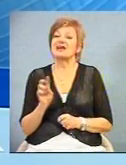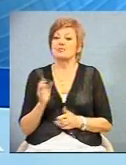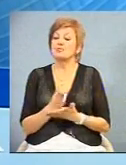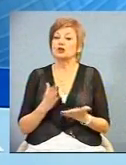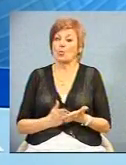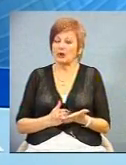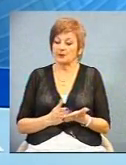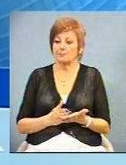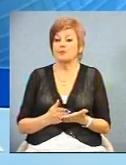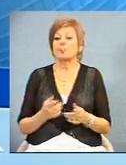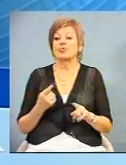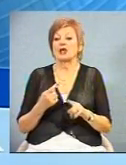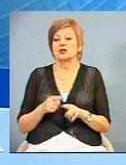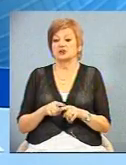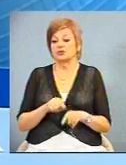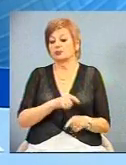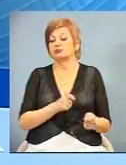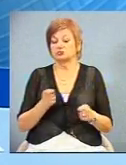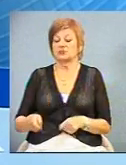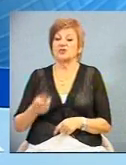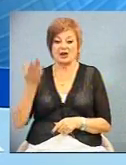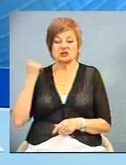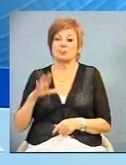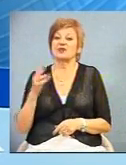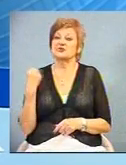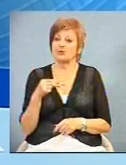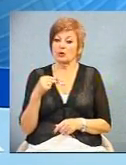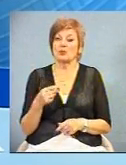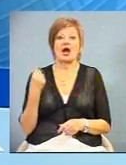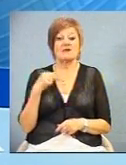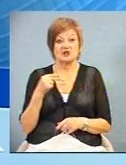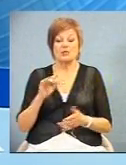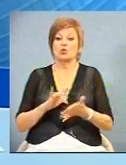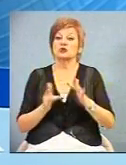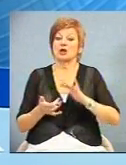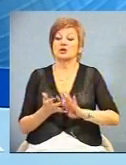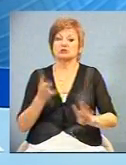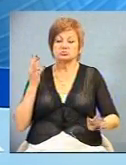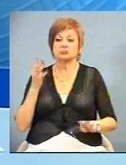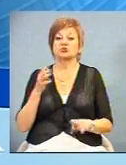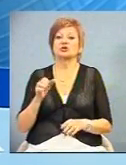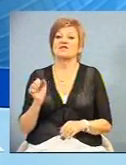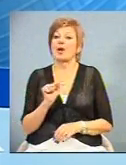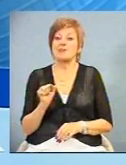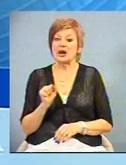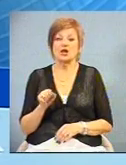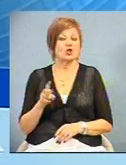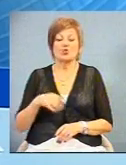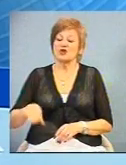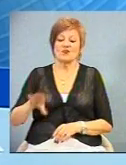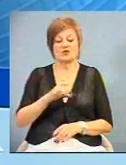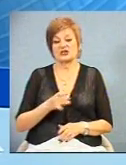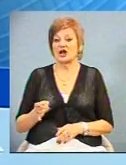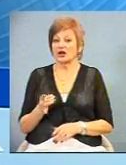на оформлення привозили до обласного центру. У Запоріжжі електронна черга працює з квітня, однак досі не в усіх районах. Технічні